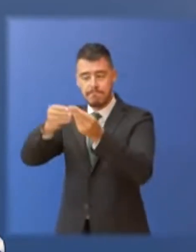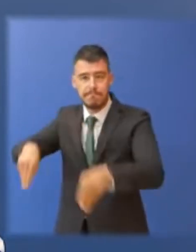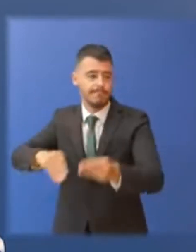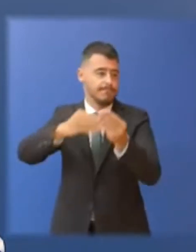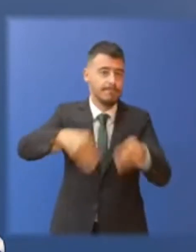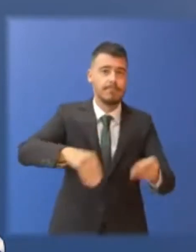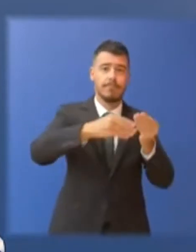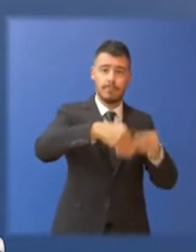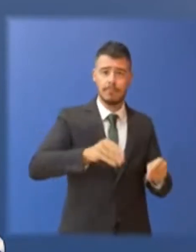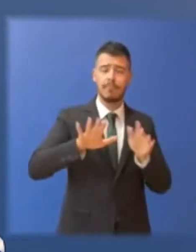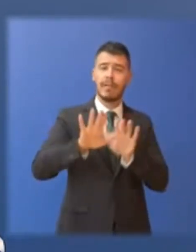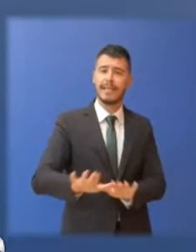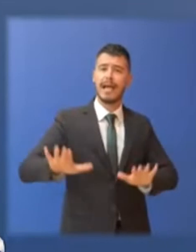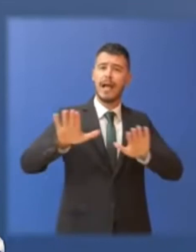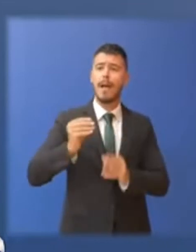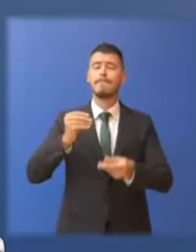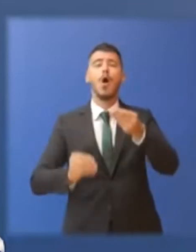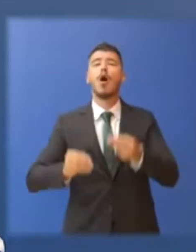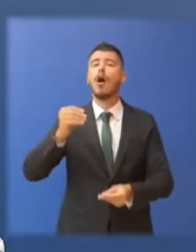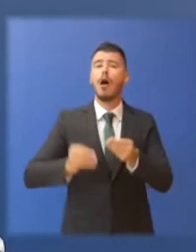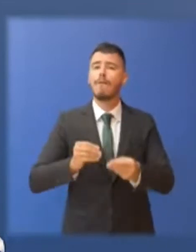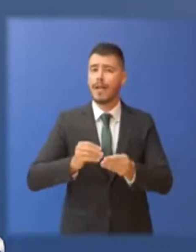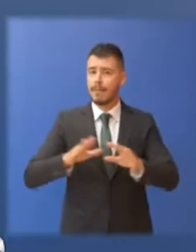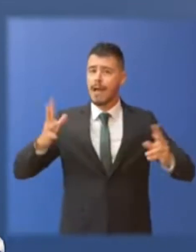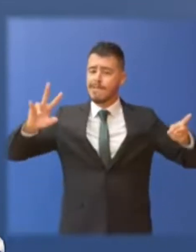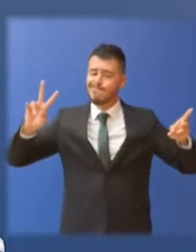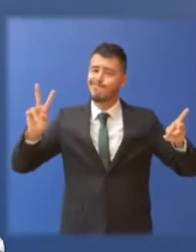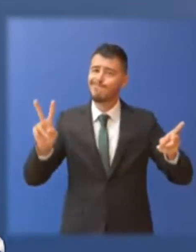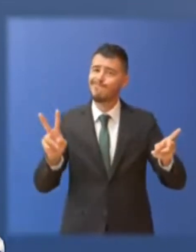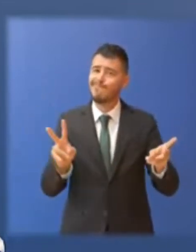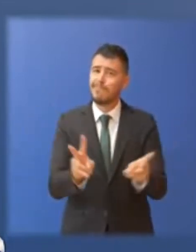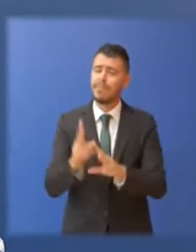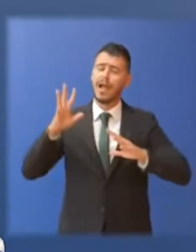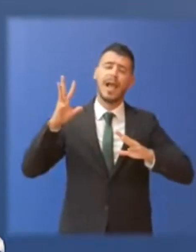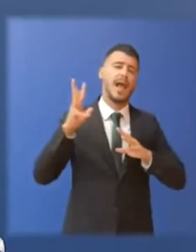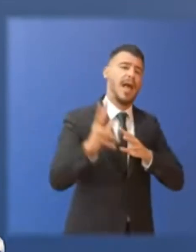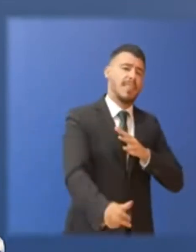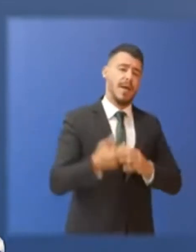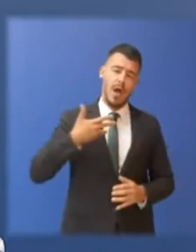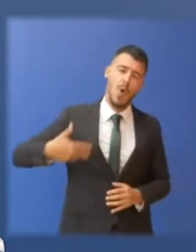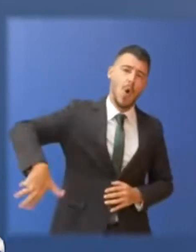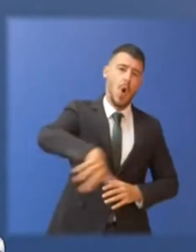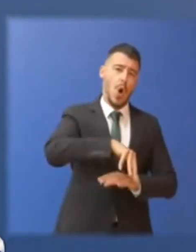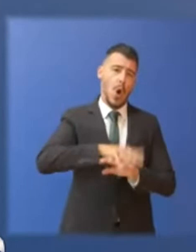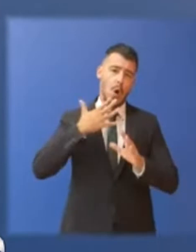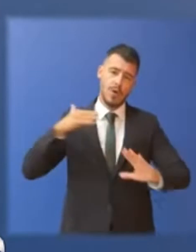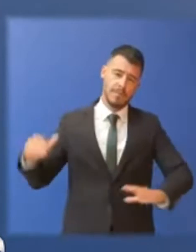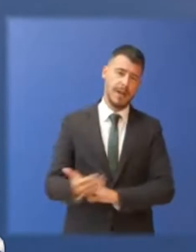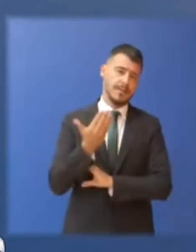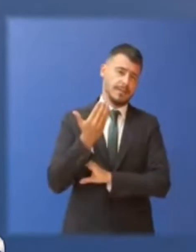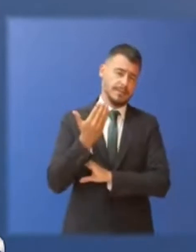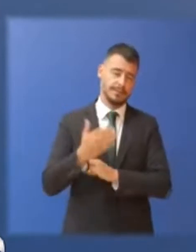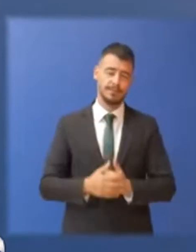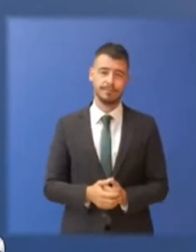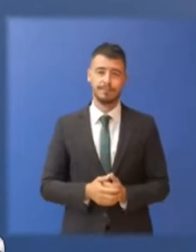μειωθεί σταδιακά η ένταση των προβλημάτων που αντιμετωπίζουν οι Ελληνίδες και οι Έλληνες στην καθημερινότητά τους. Η κοινωνία απαιτεί